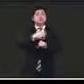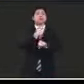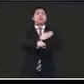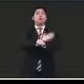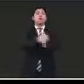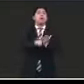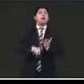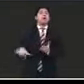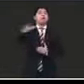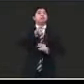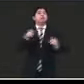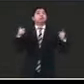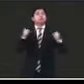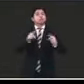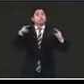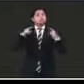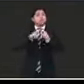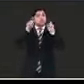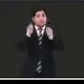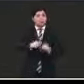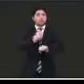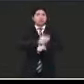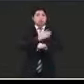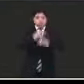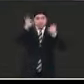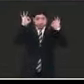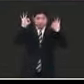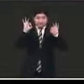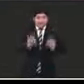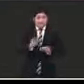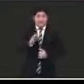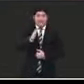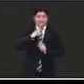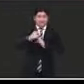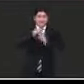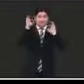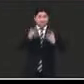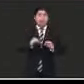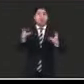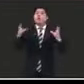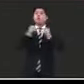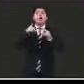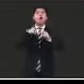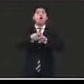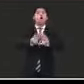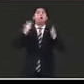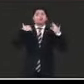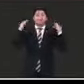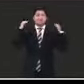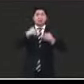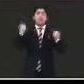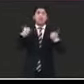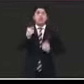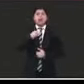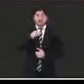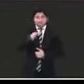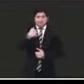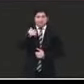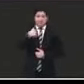vatandaşlarımızla buluştuk şehre indiğimiz andan toplu açılış törenini yapacağımız